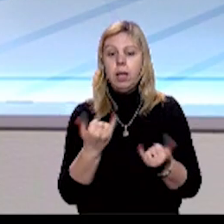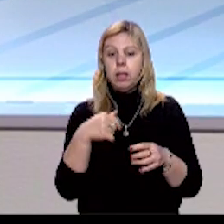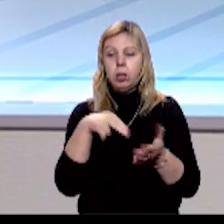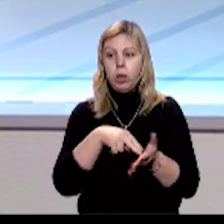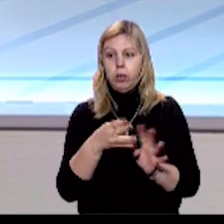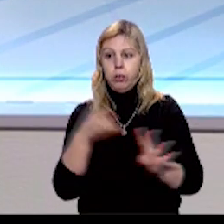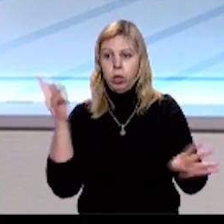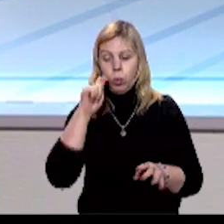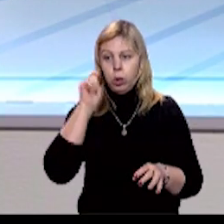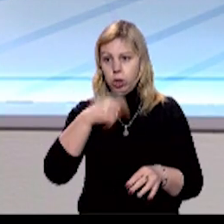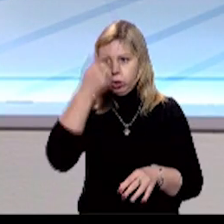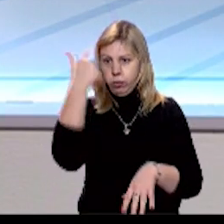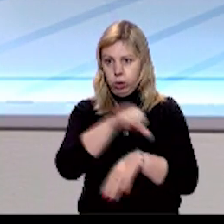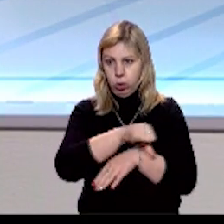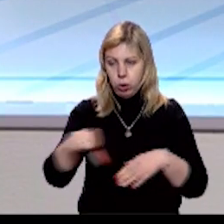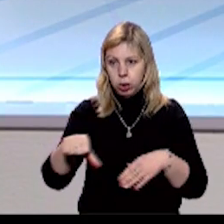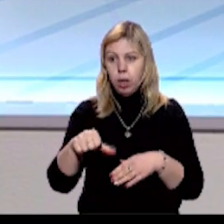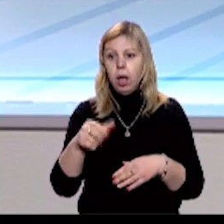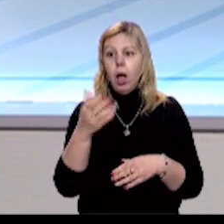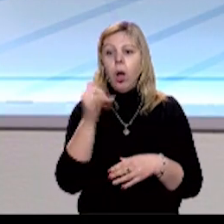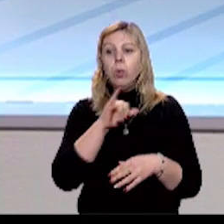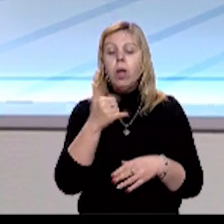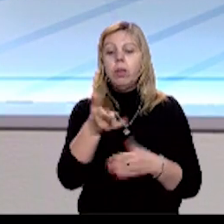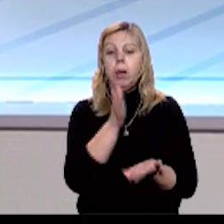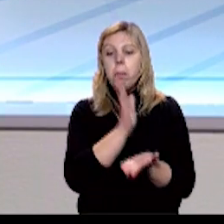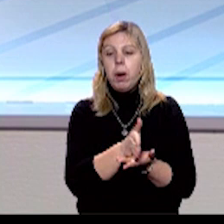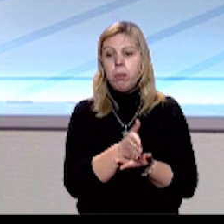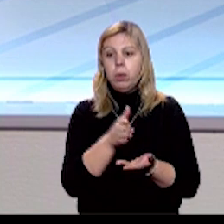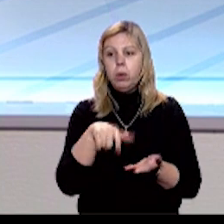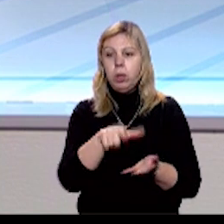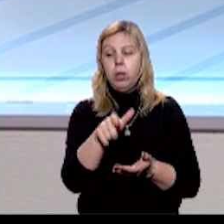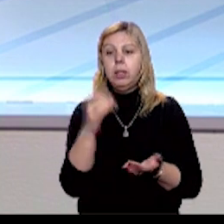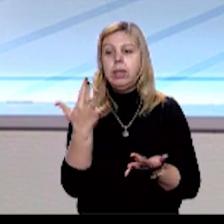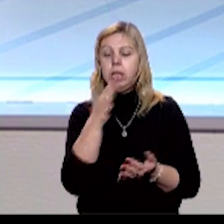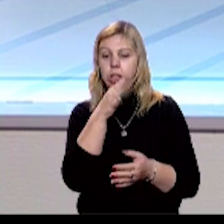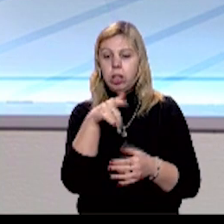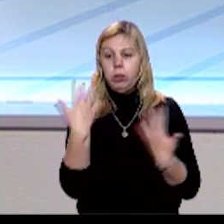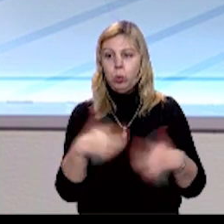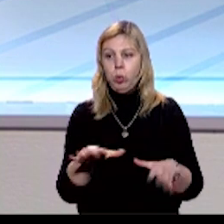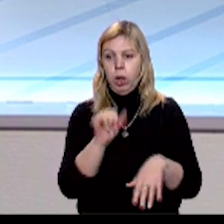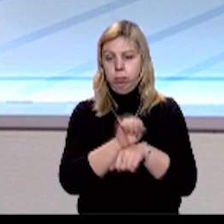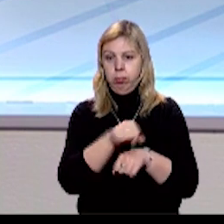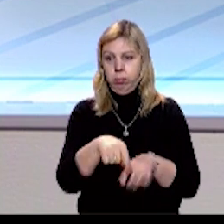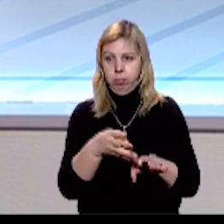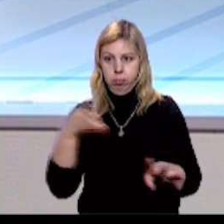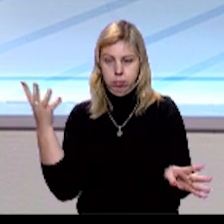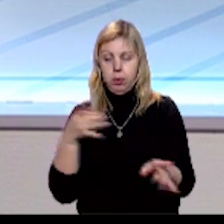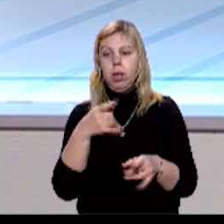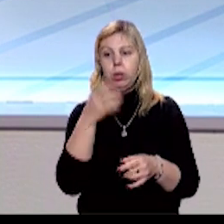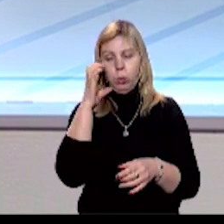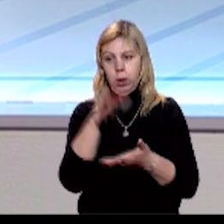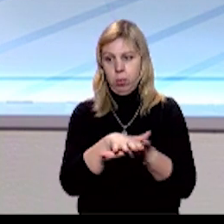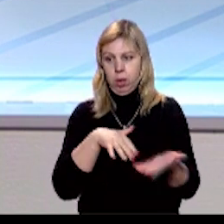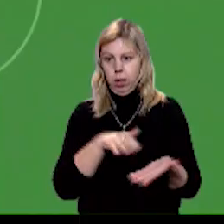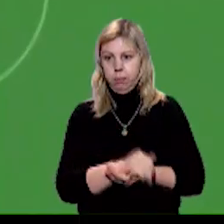стоять на черзі українсько-словацького кордону. Куди вони прямують та скільки часу вони вже перебувають в заторі? Слухаємо далі.